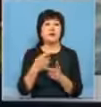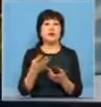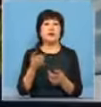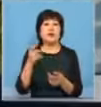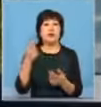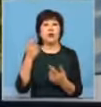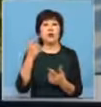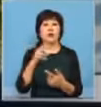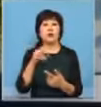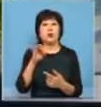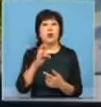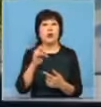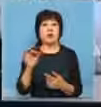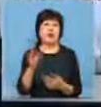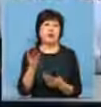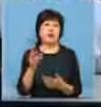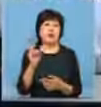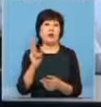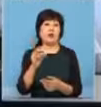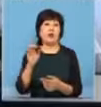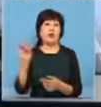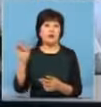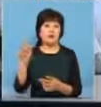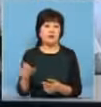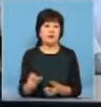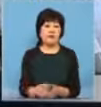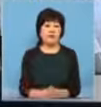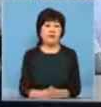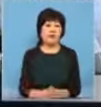системы подготовки профессиональных кадров. Николай Сырбов, Руслан Ельтаев, Казахстан, Актобе.